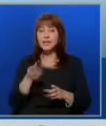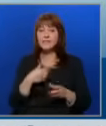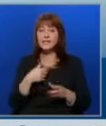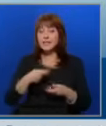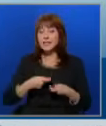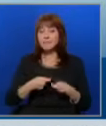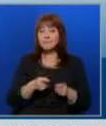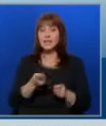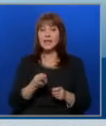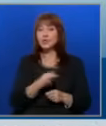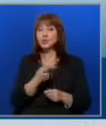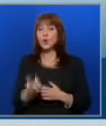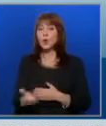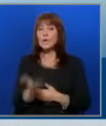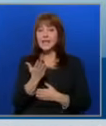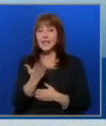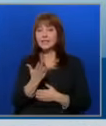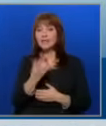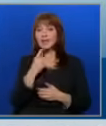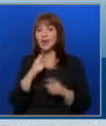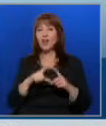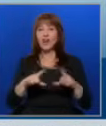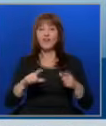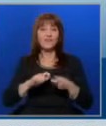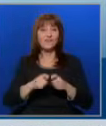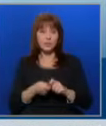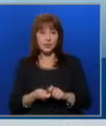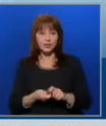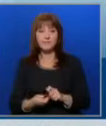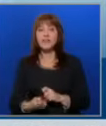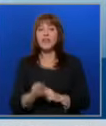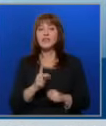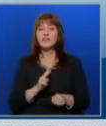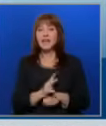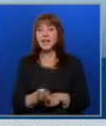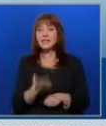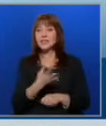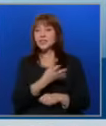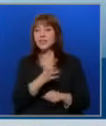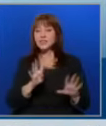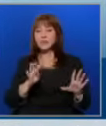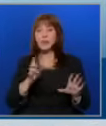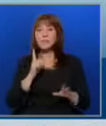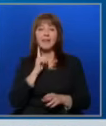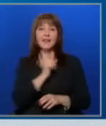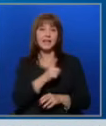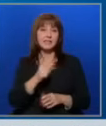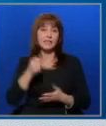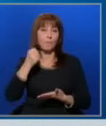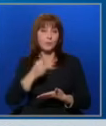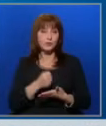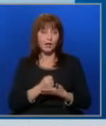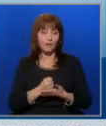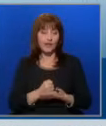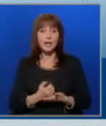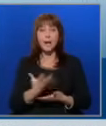са изпратени над 100 000 електронни фиша. 12 490 са издадените наказателни постановления, а близо